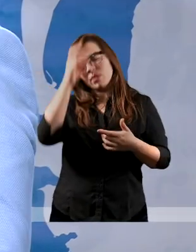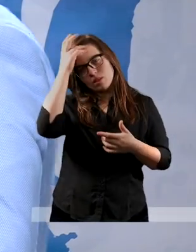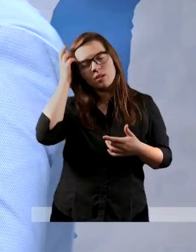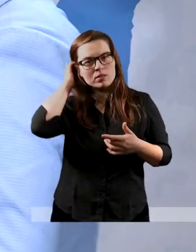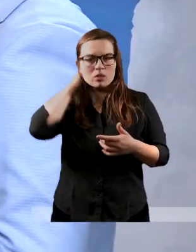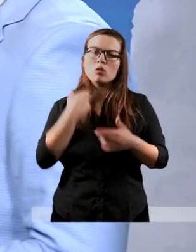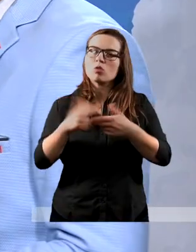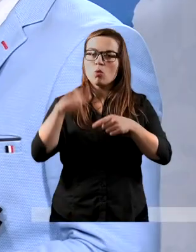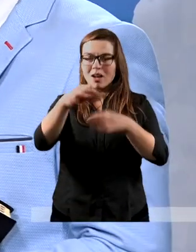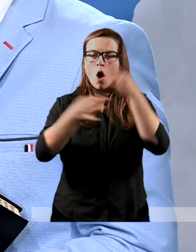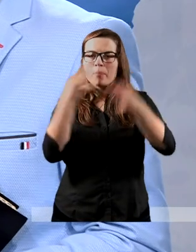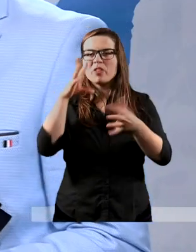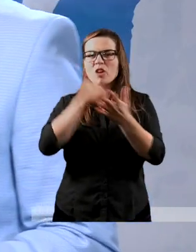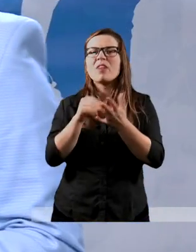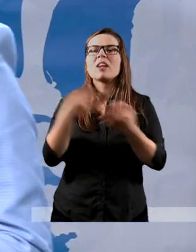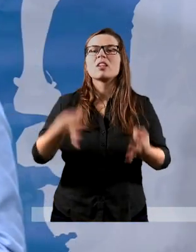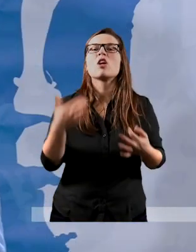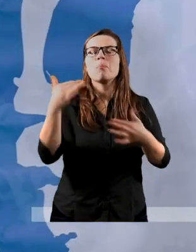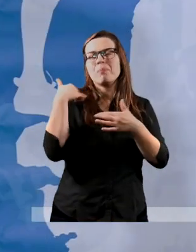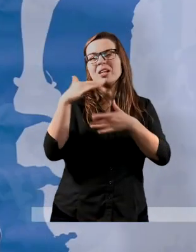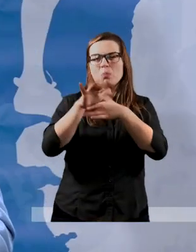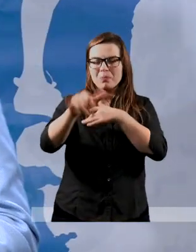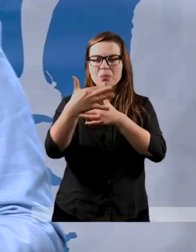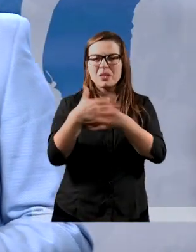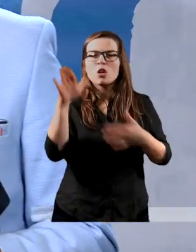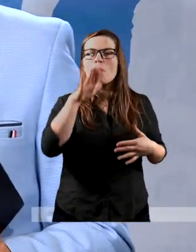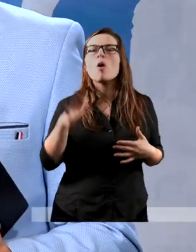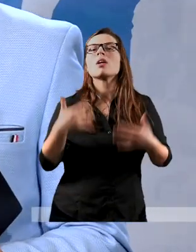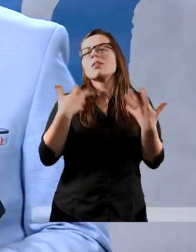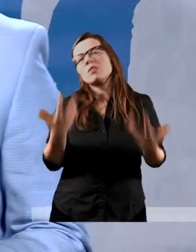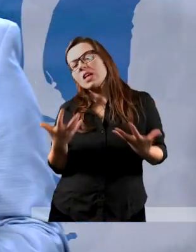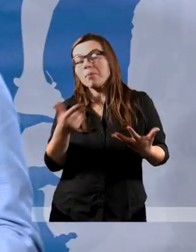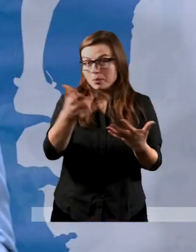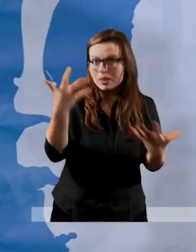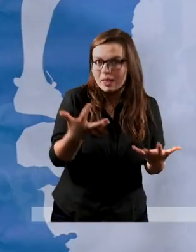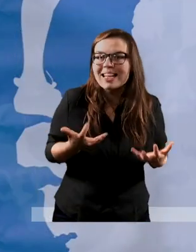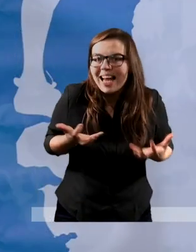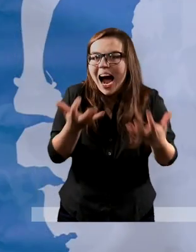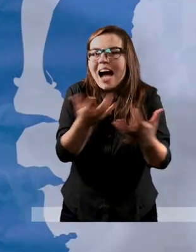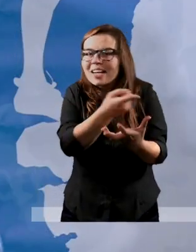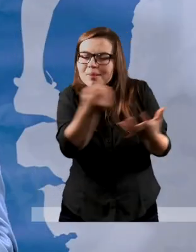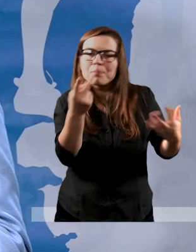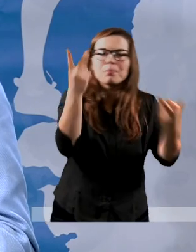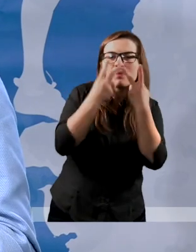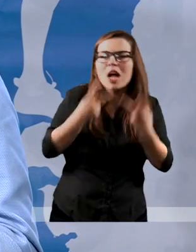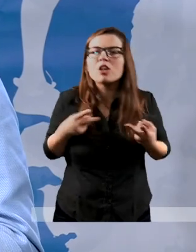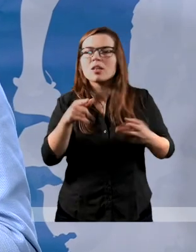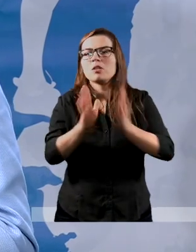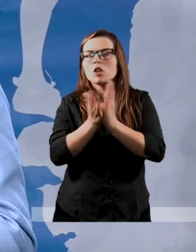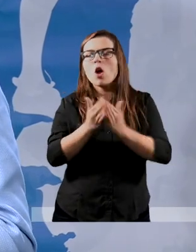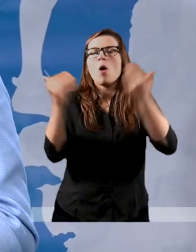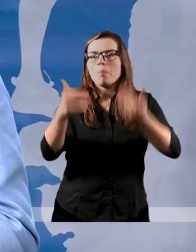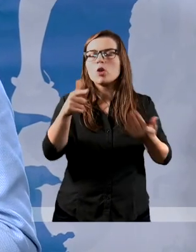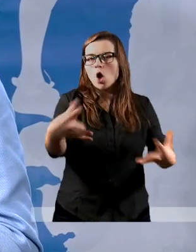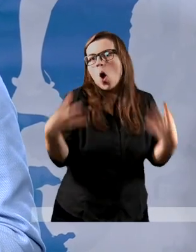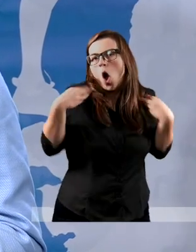to doświadczenie, które opowiem teraz, jest też w książce Bliżej Boga Być, gdybyś chciał, to zachęcam do przeczytania. Każdy, kto dzisiaj jest na webinarze, może